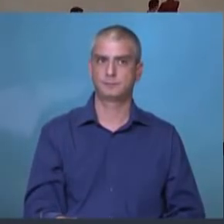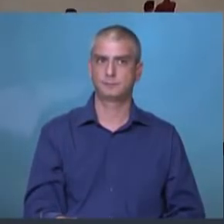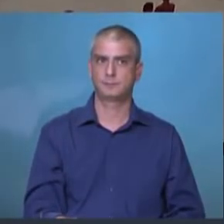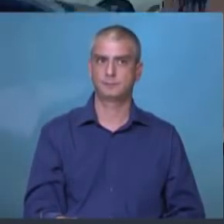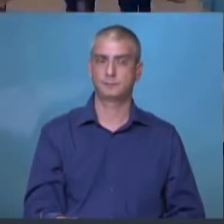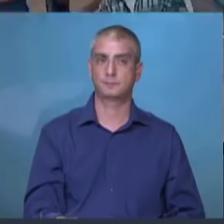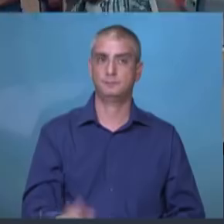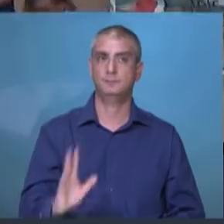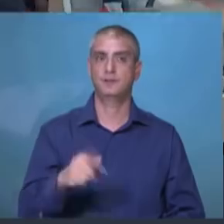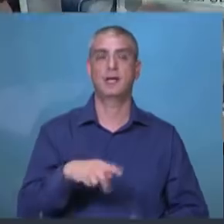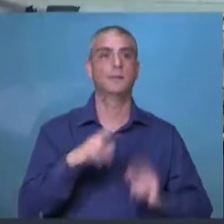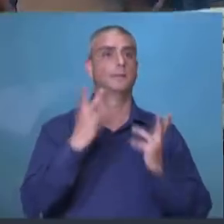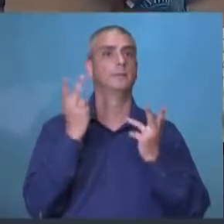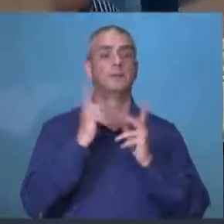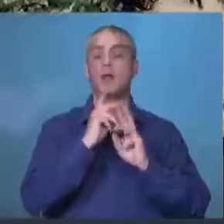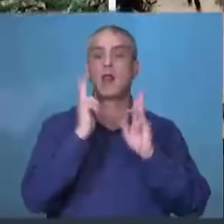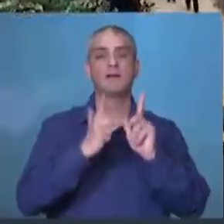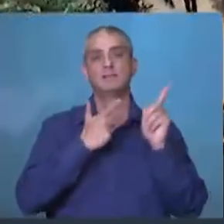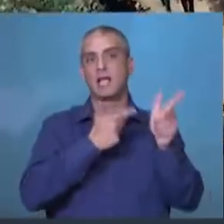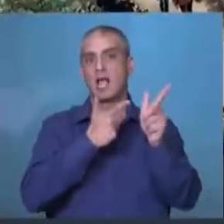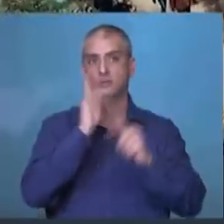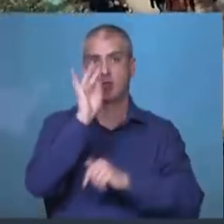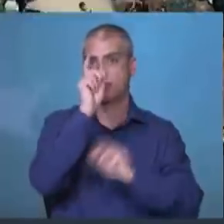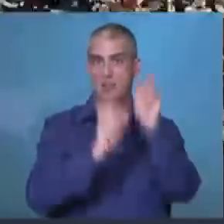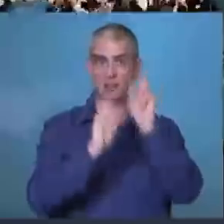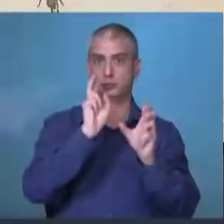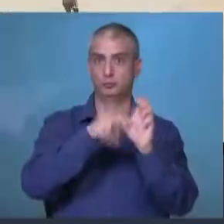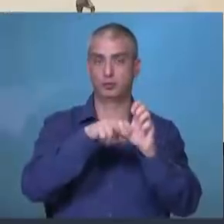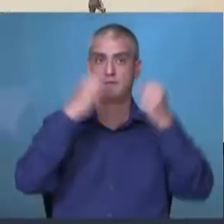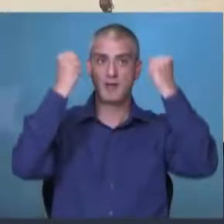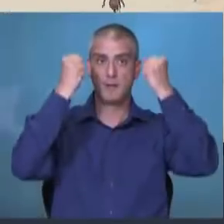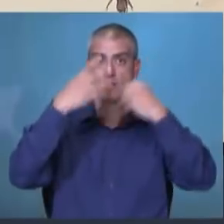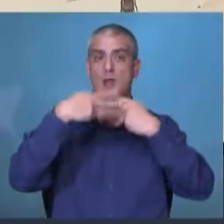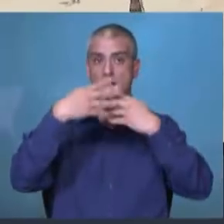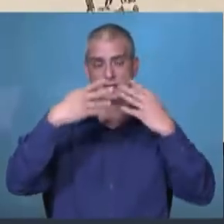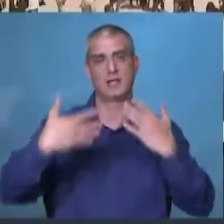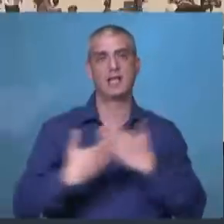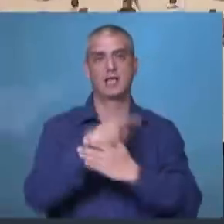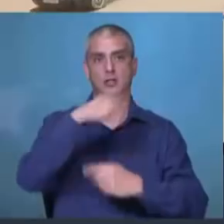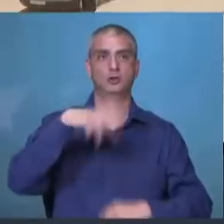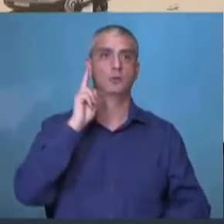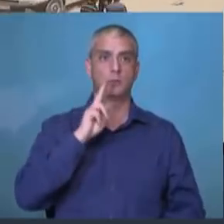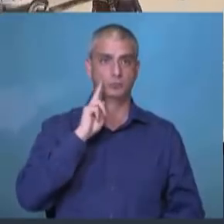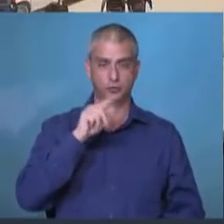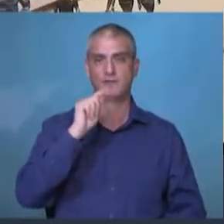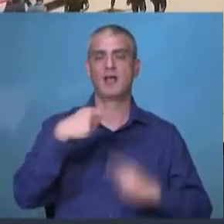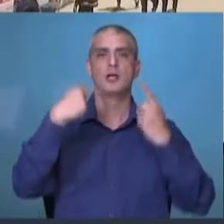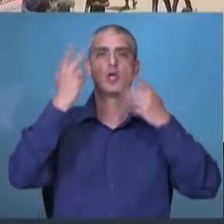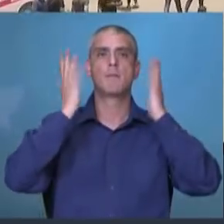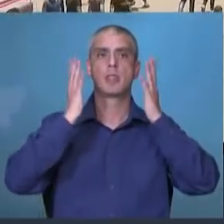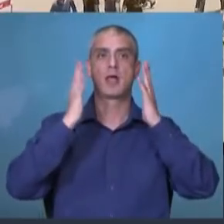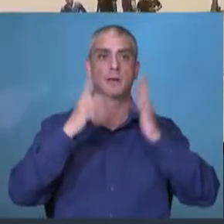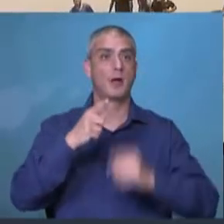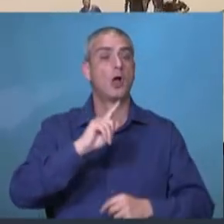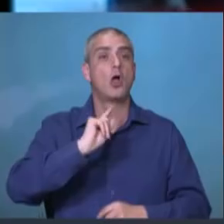גם להפסיק לפתוח באש חיה לעבר המשתתפים בהפגנות על הגדר, הצפויות להתחדש ביום שישי וביום הנכבה. על